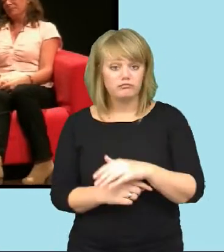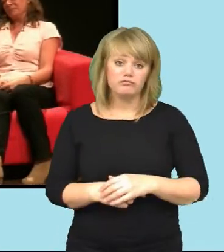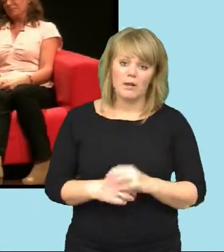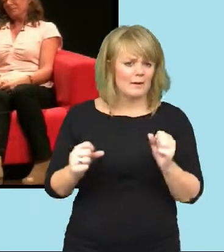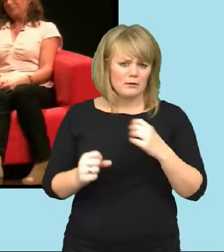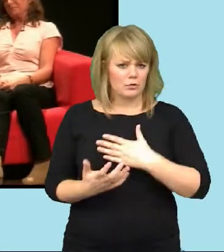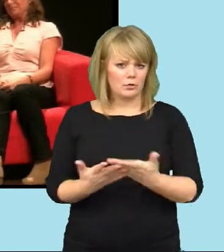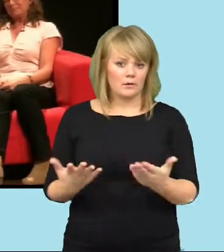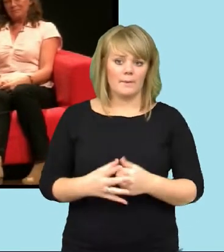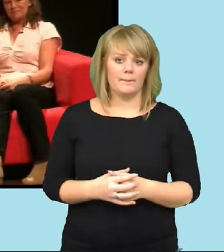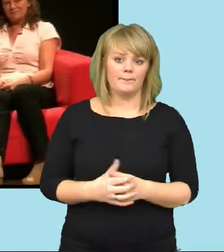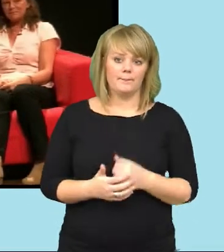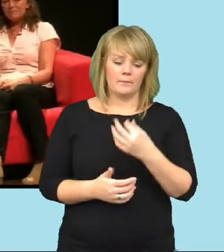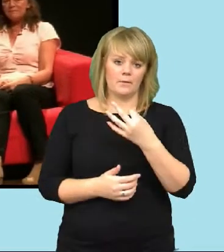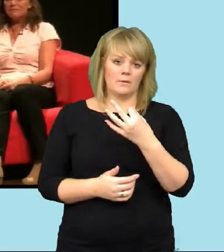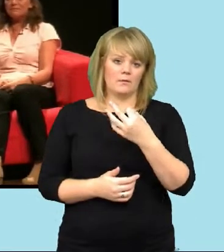Mm. Handfast tips.